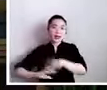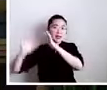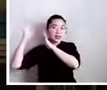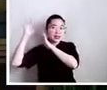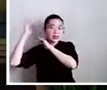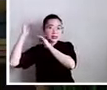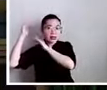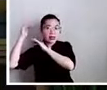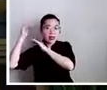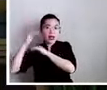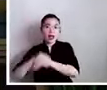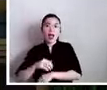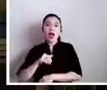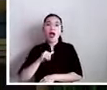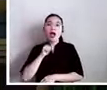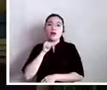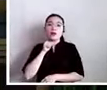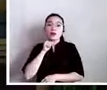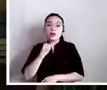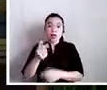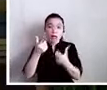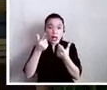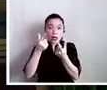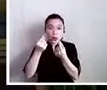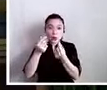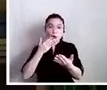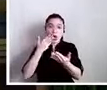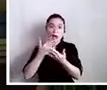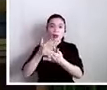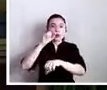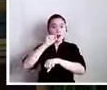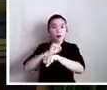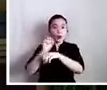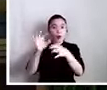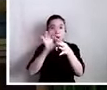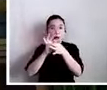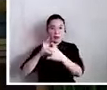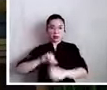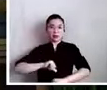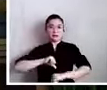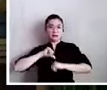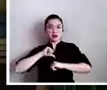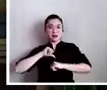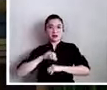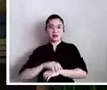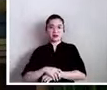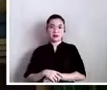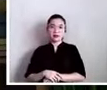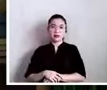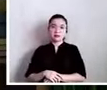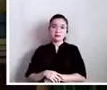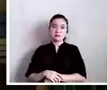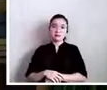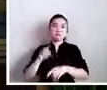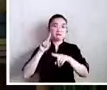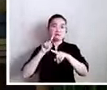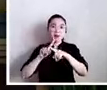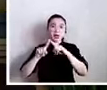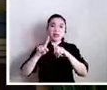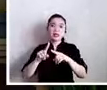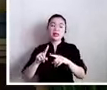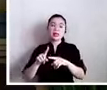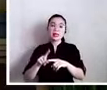buhat nga gihimo nato, nga agyud ubang tawo nga magpakaalaot sa atong mga maayong buhat. Bisan unsa